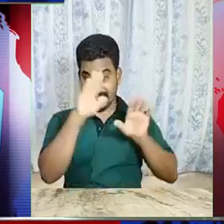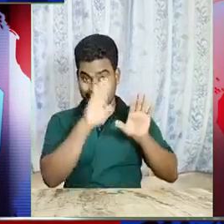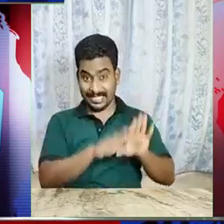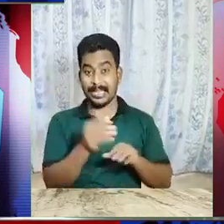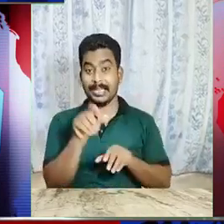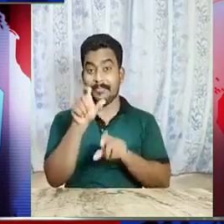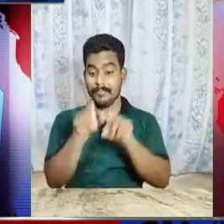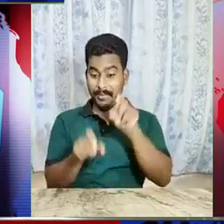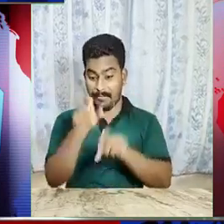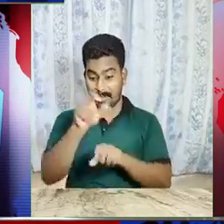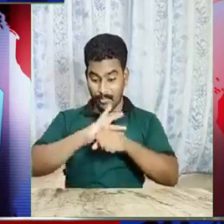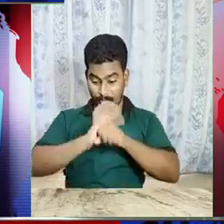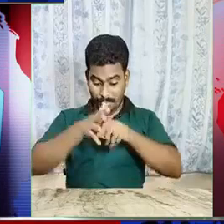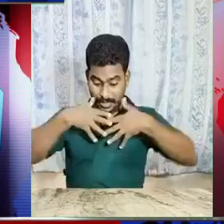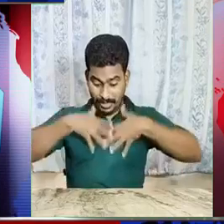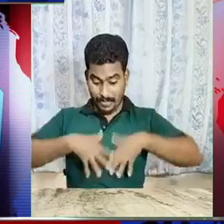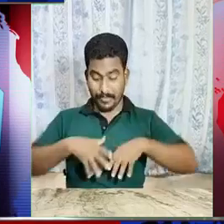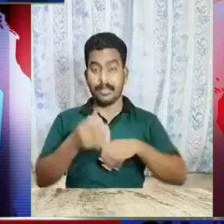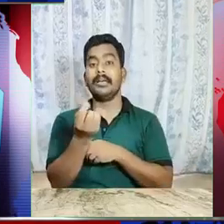രോഗബാധിതരുടെ എണ്ണം